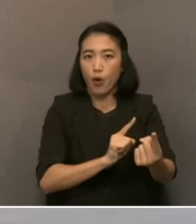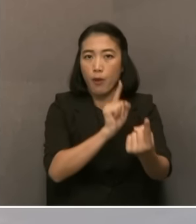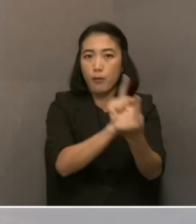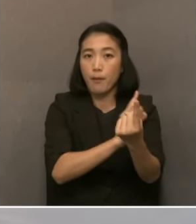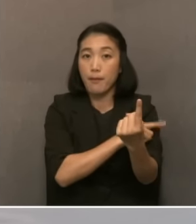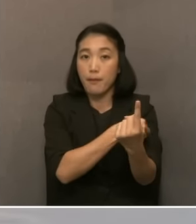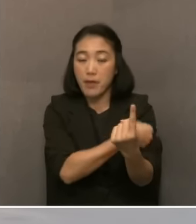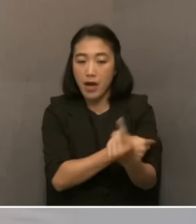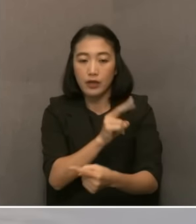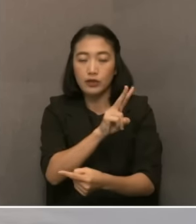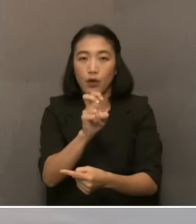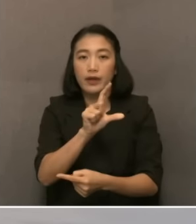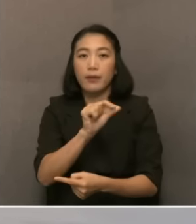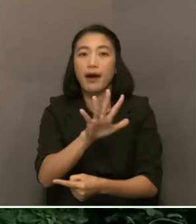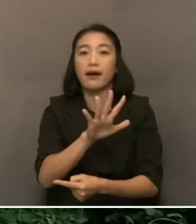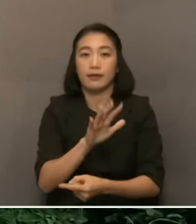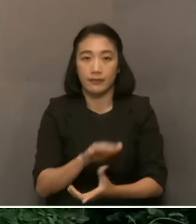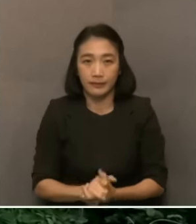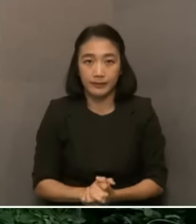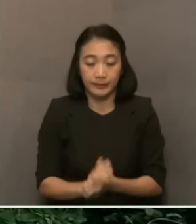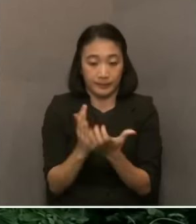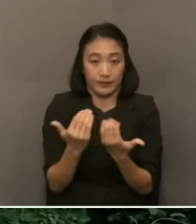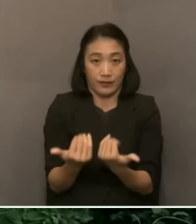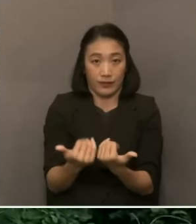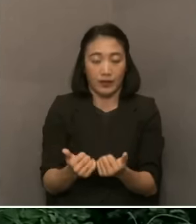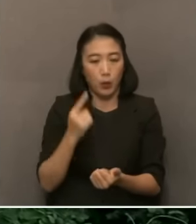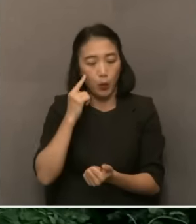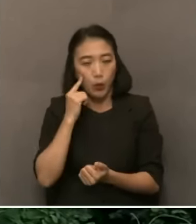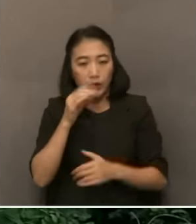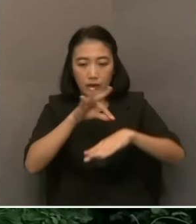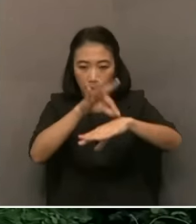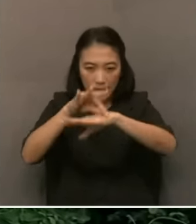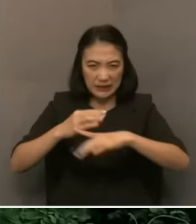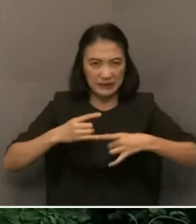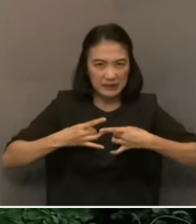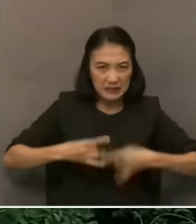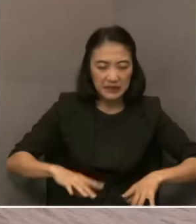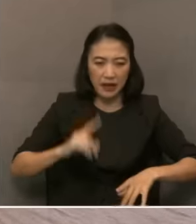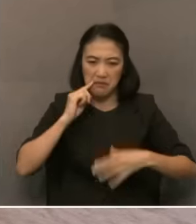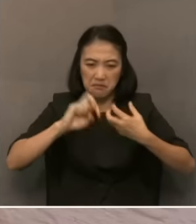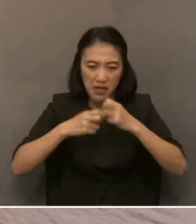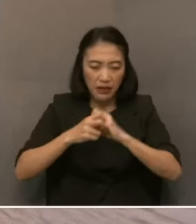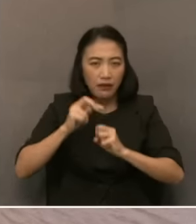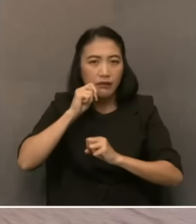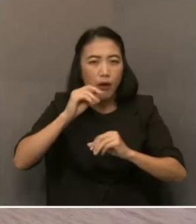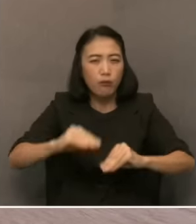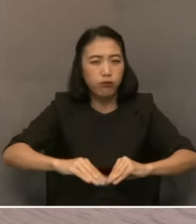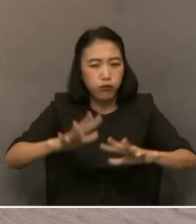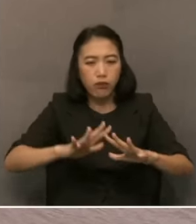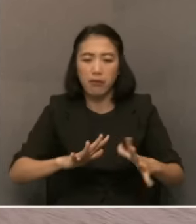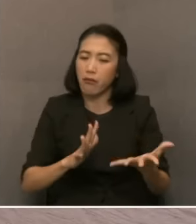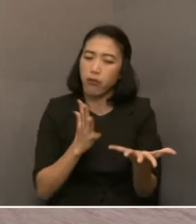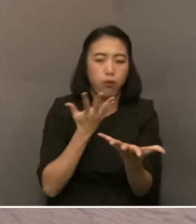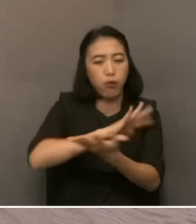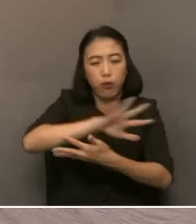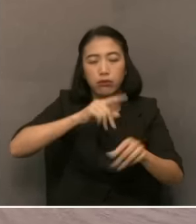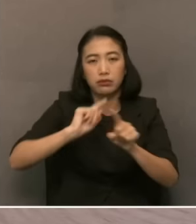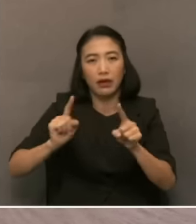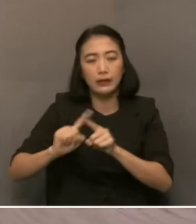คะก็ได้กำชับพื้นที่เสี่ยงและพื้นที่ที่ประสบภัยให้เฝ้าระวังและเตรียมความพร้อมทางด้านการแพทย์และสาธารณ